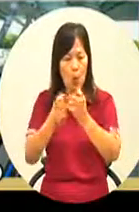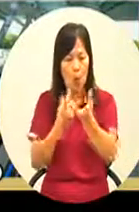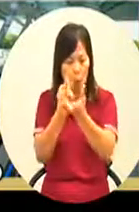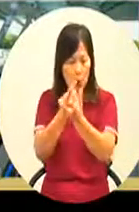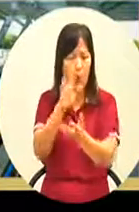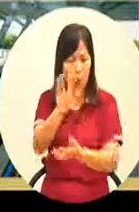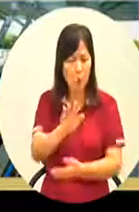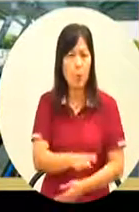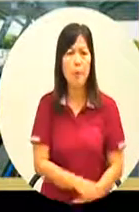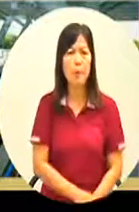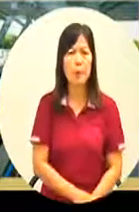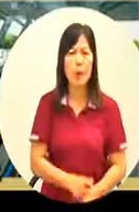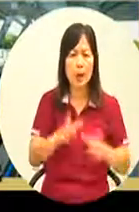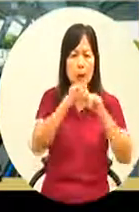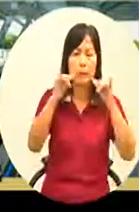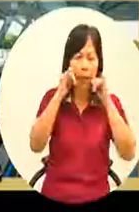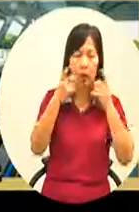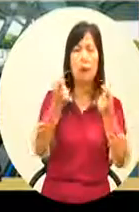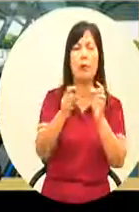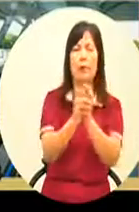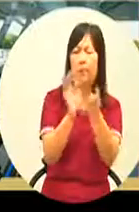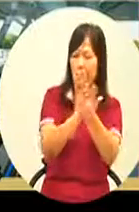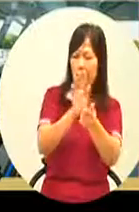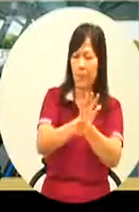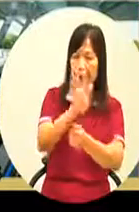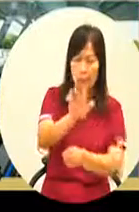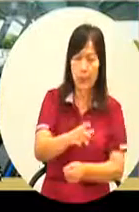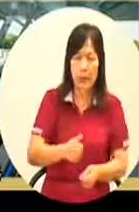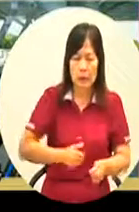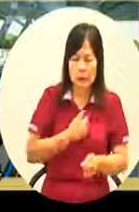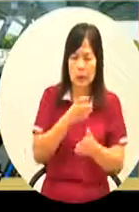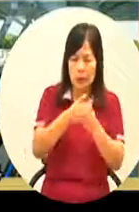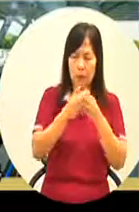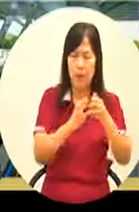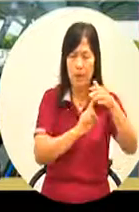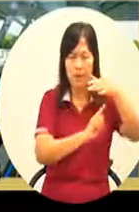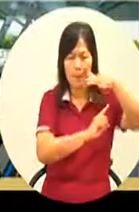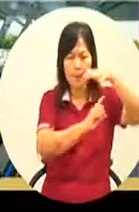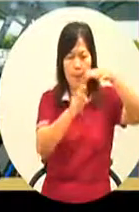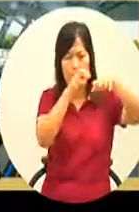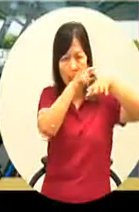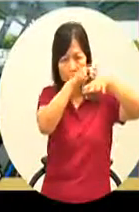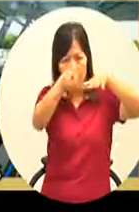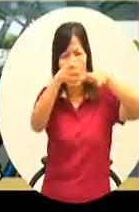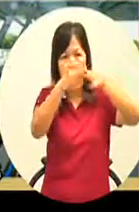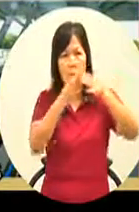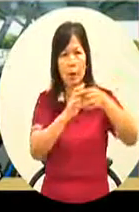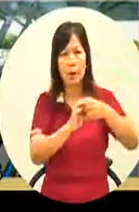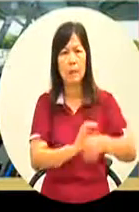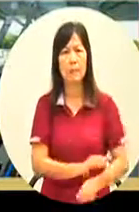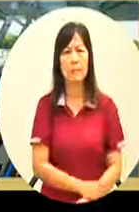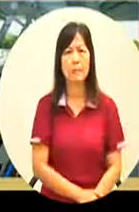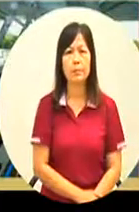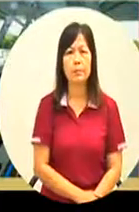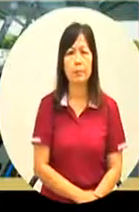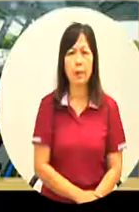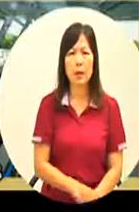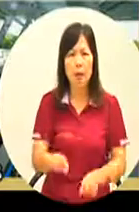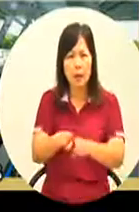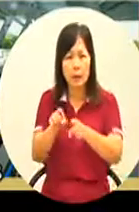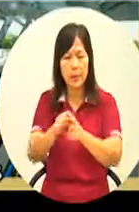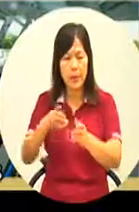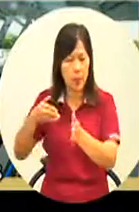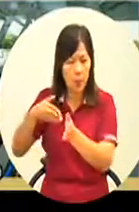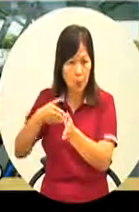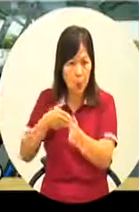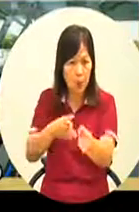吼，佮包括大寮嘛来声援哦，讲这真正爱做高架捷运呐、啊，高架重运量啊，用平面轻轨吼，